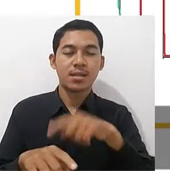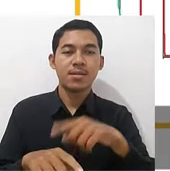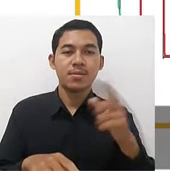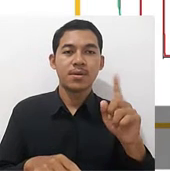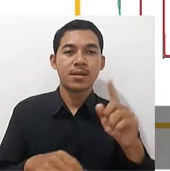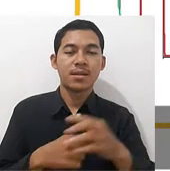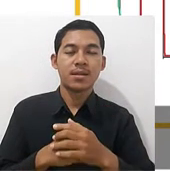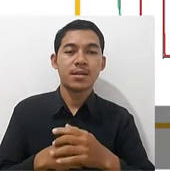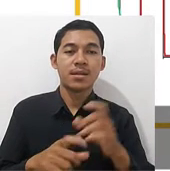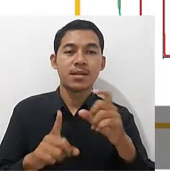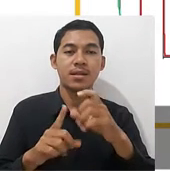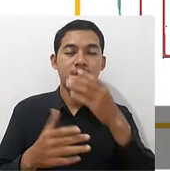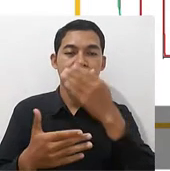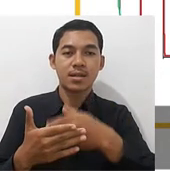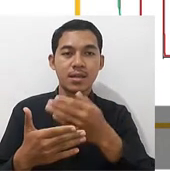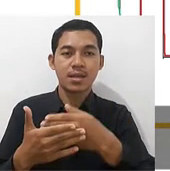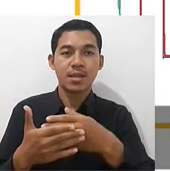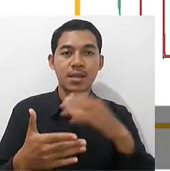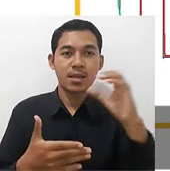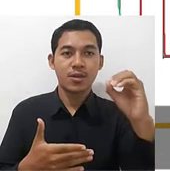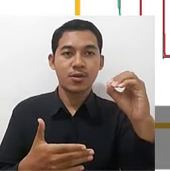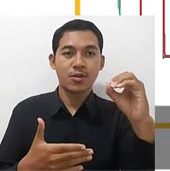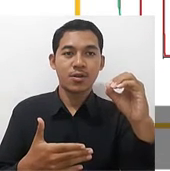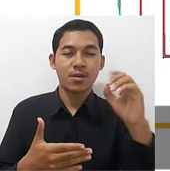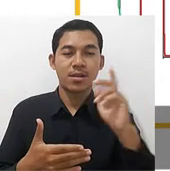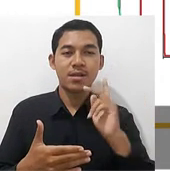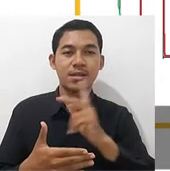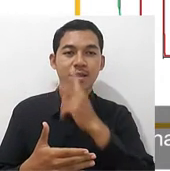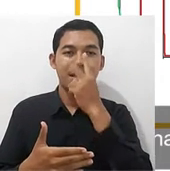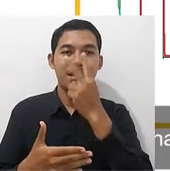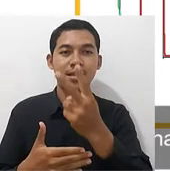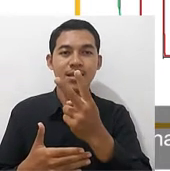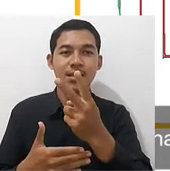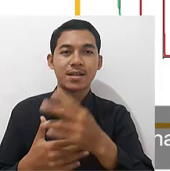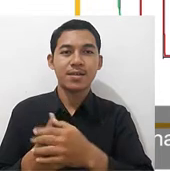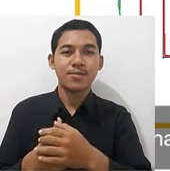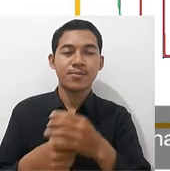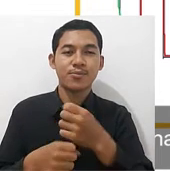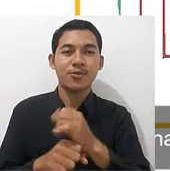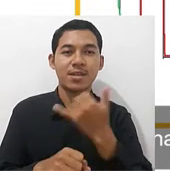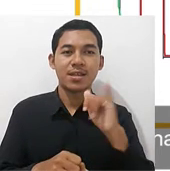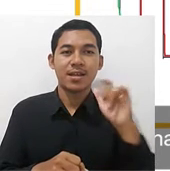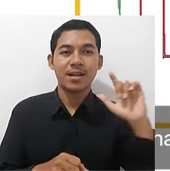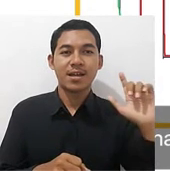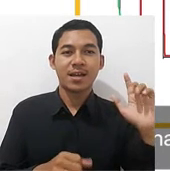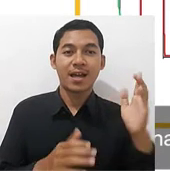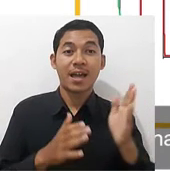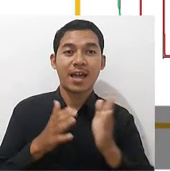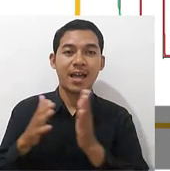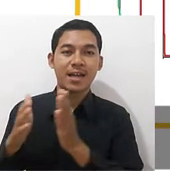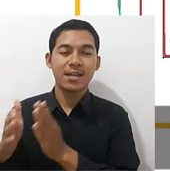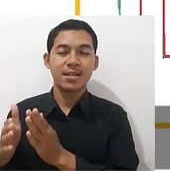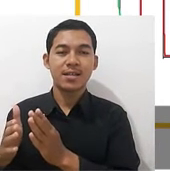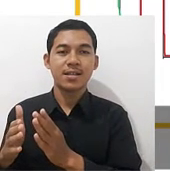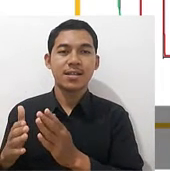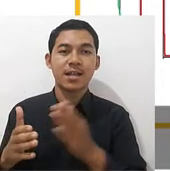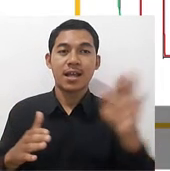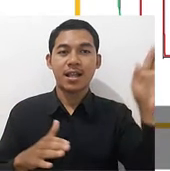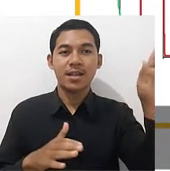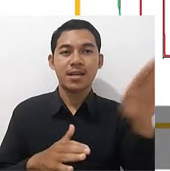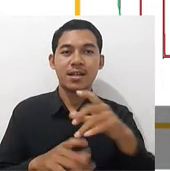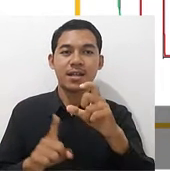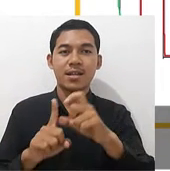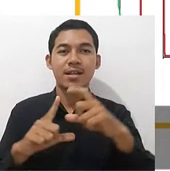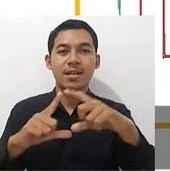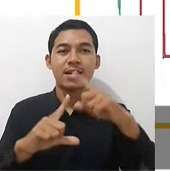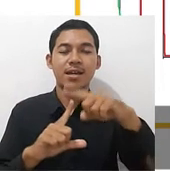ternyata. Nah, hasilnya berapa? 0. Kita lihat dulu nih. Nah, terus buat yang terakhir nih, gerbang N yang terakhir. Aliran datanya dari mana